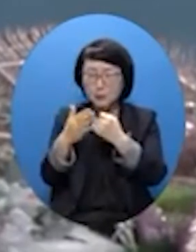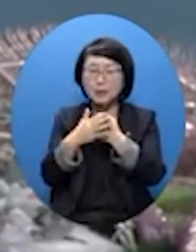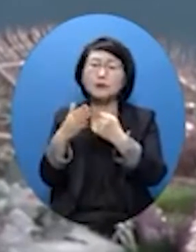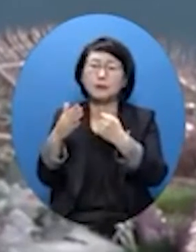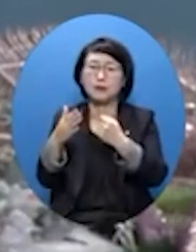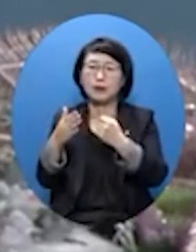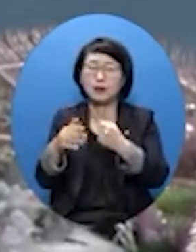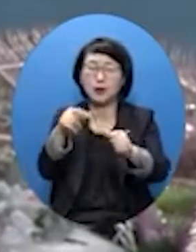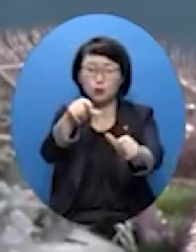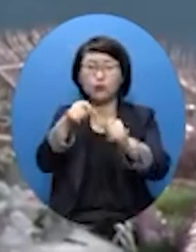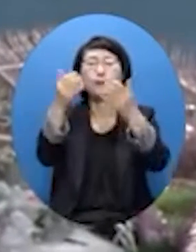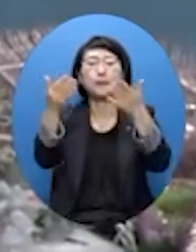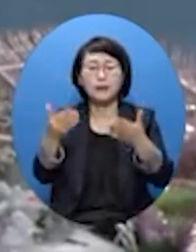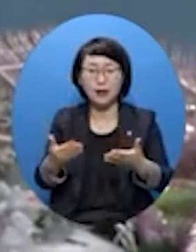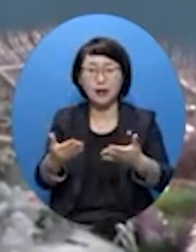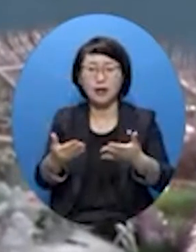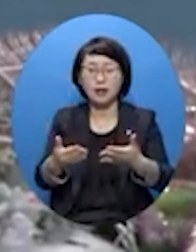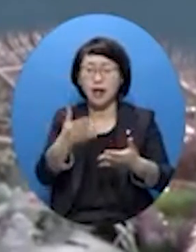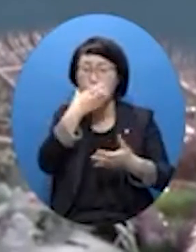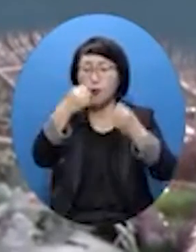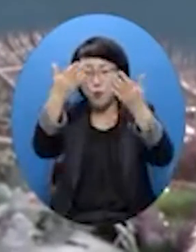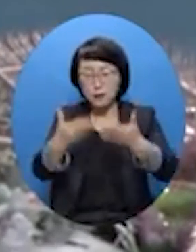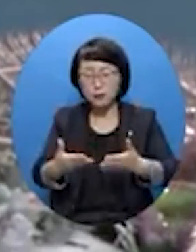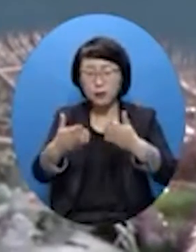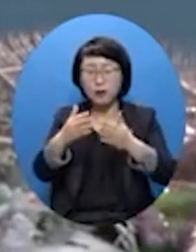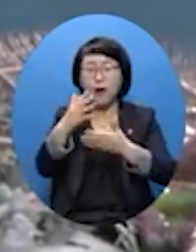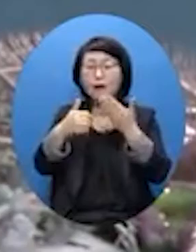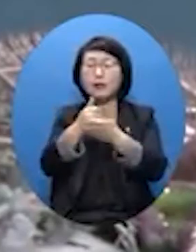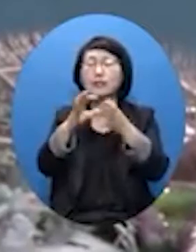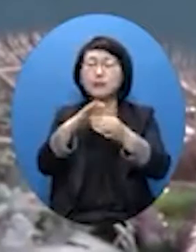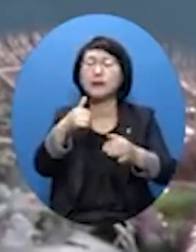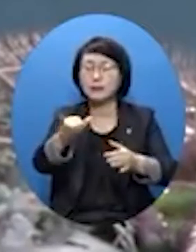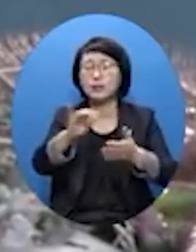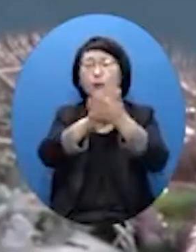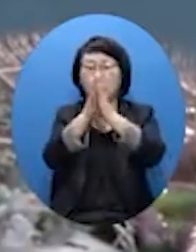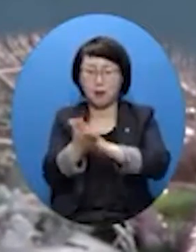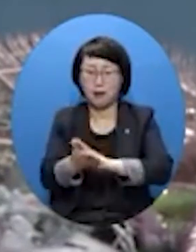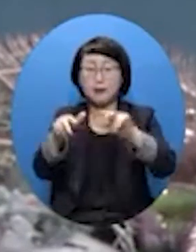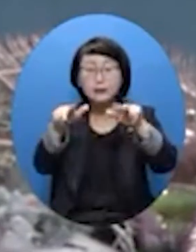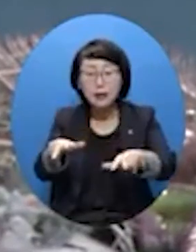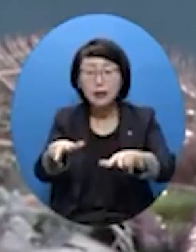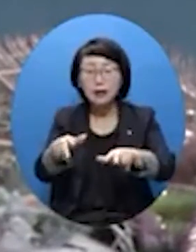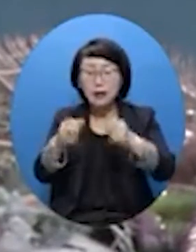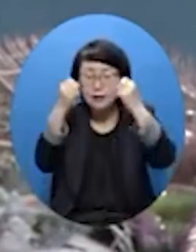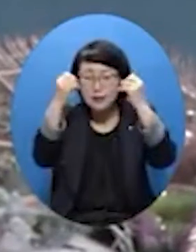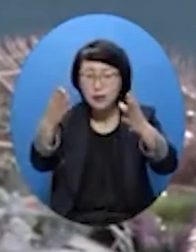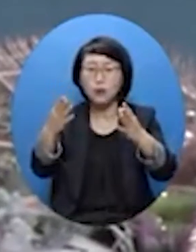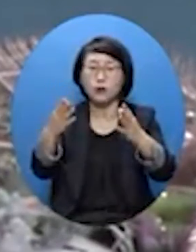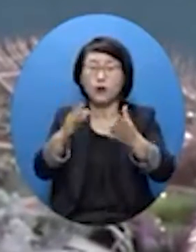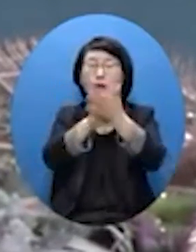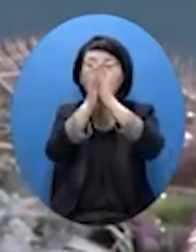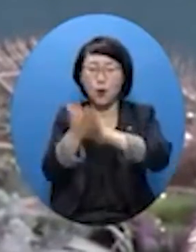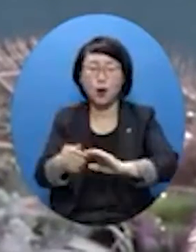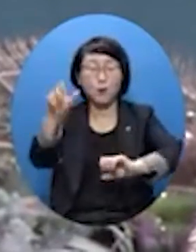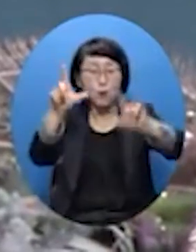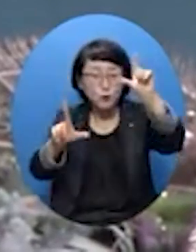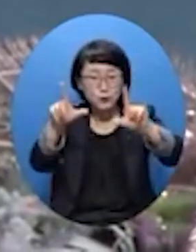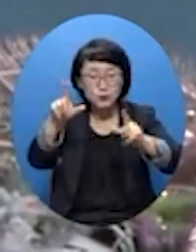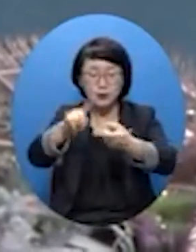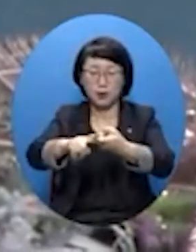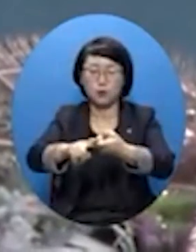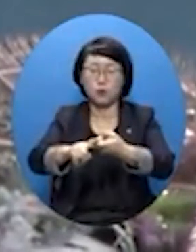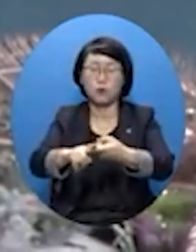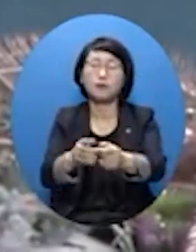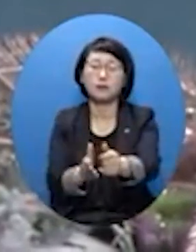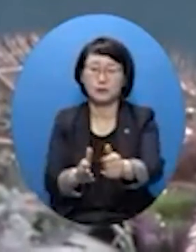말미암아 구원받고 복받은 하나님의 자녀가 되었으니 이제는 새롭게 변화된 모습으로 살아가야 하는